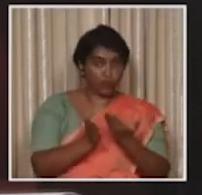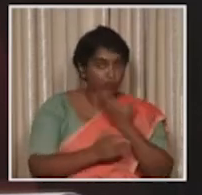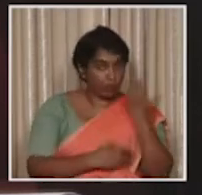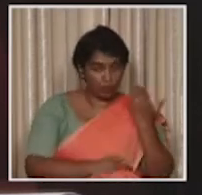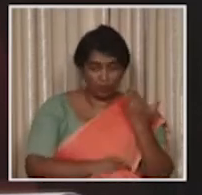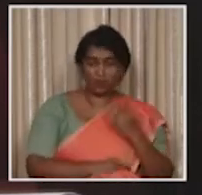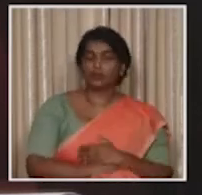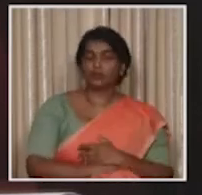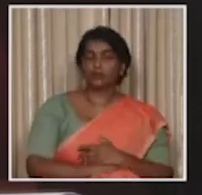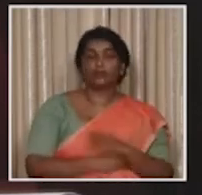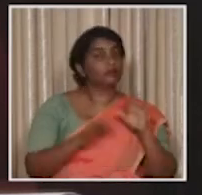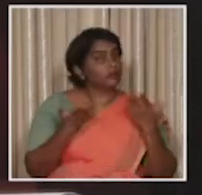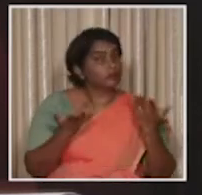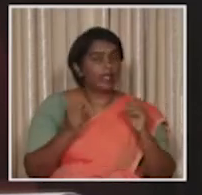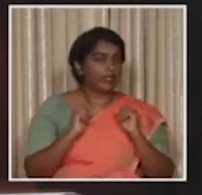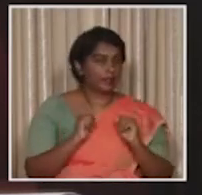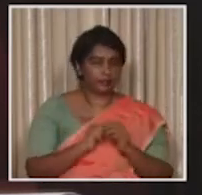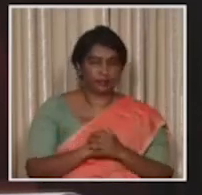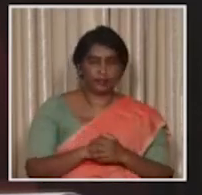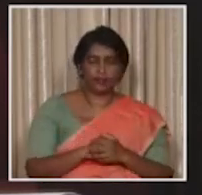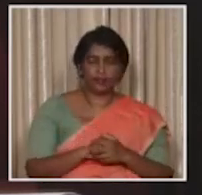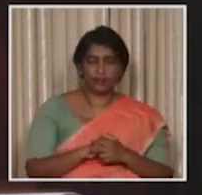වන්නේද? නොයසේනම් මේ මන්ද?